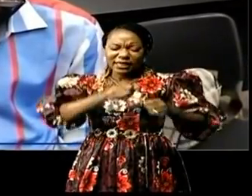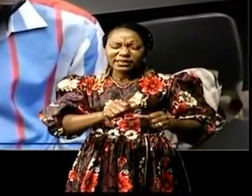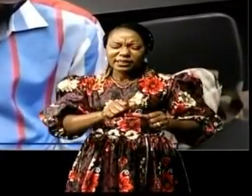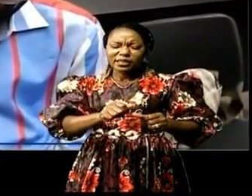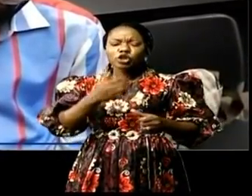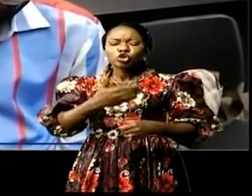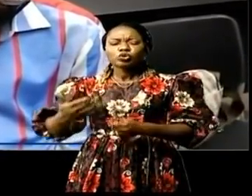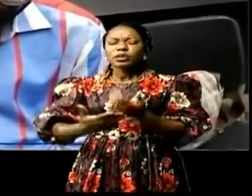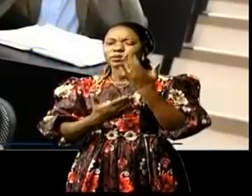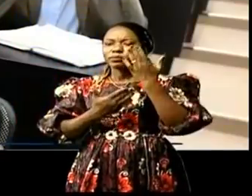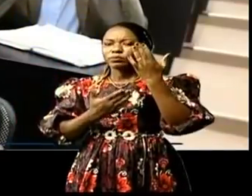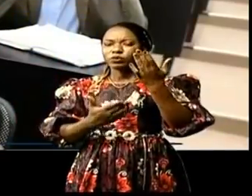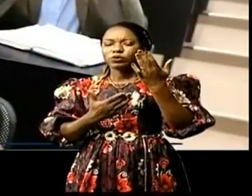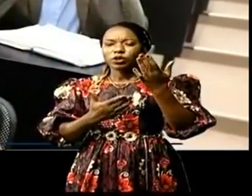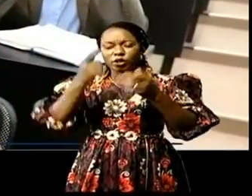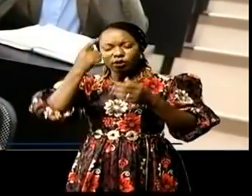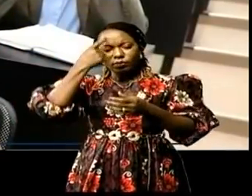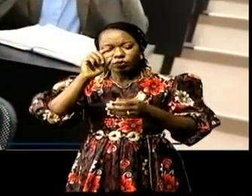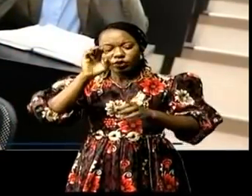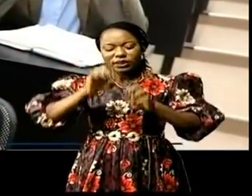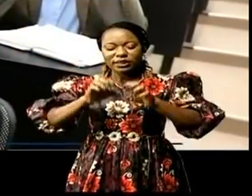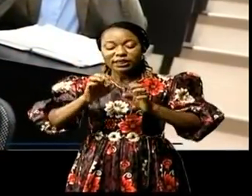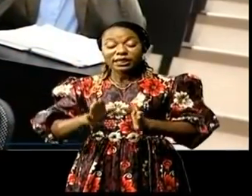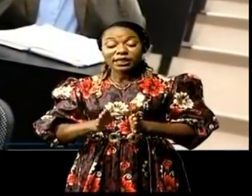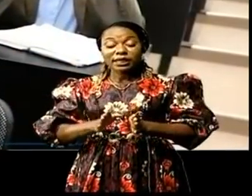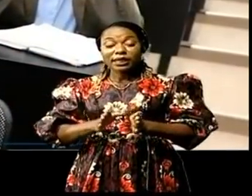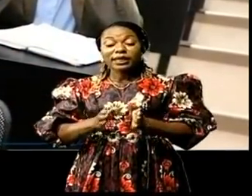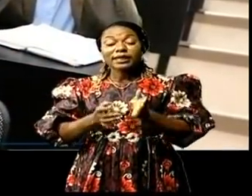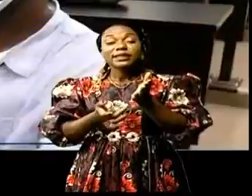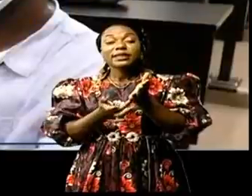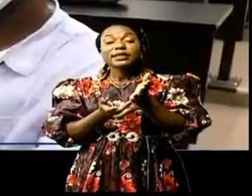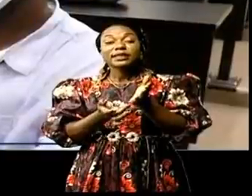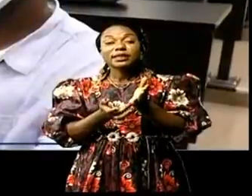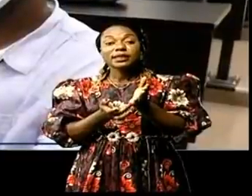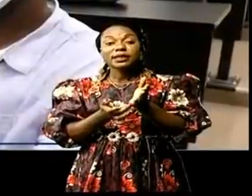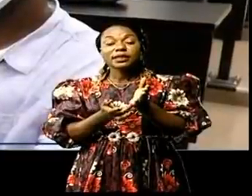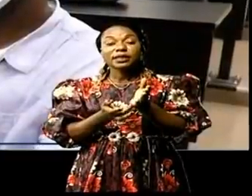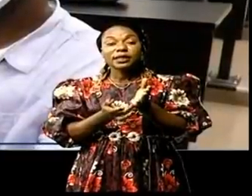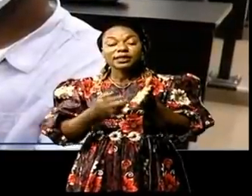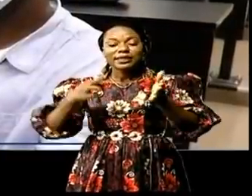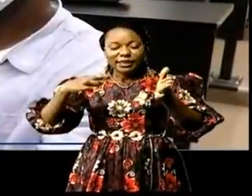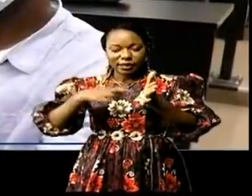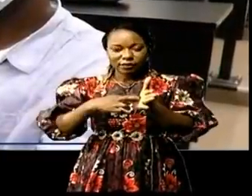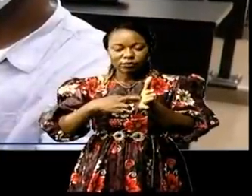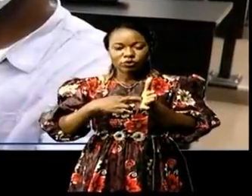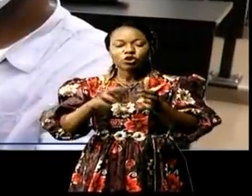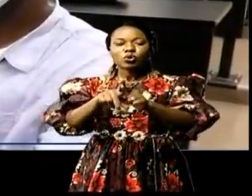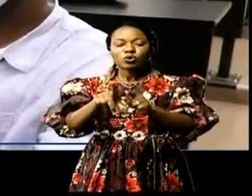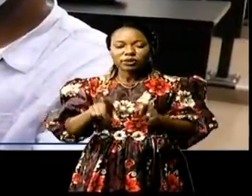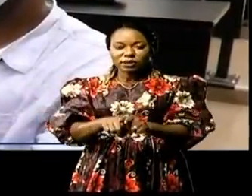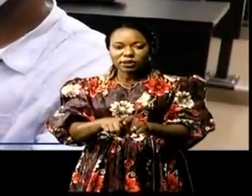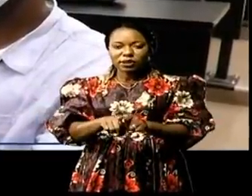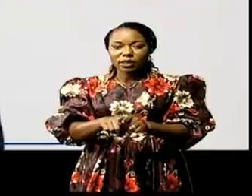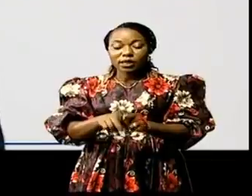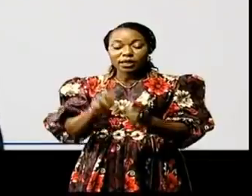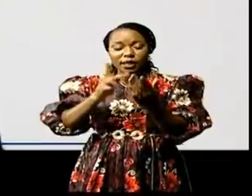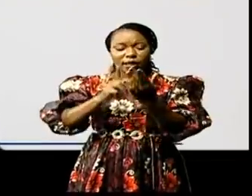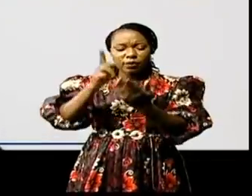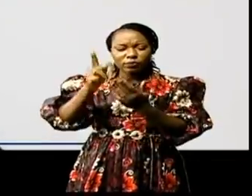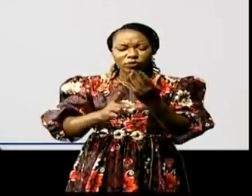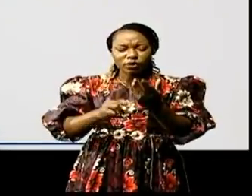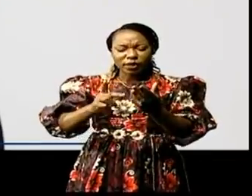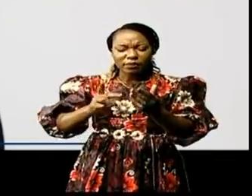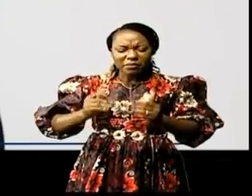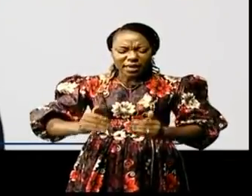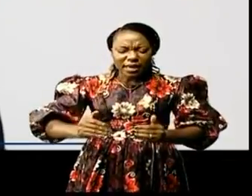préoccupation majeure pour les secrétariats techniques et il faut absolument que le programme élargi de